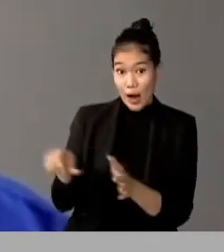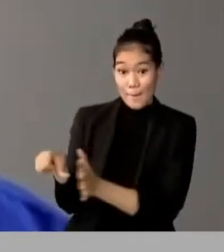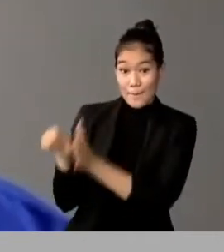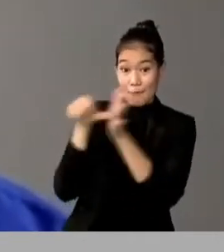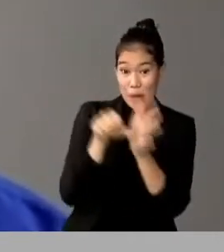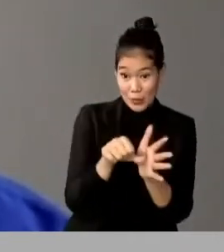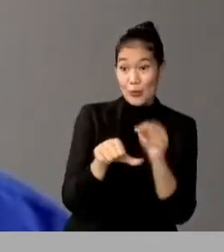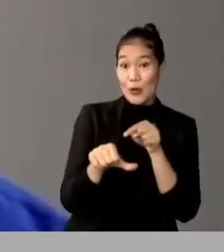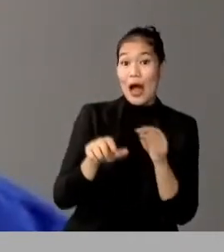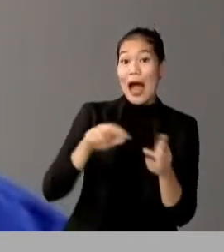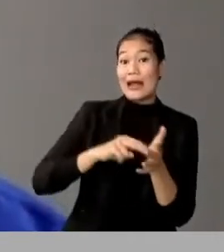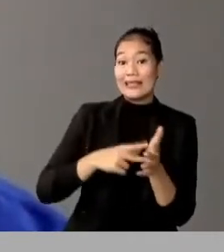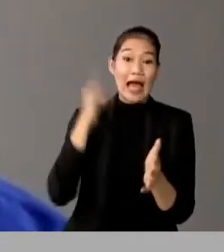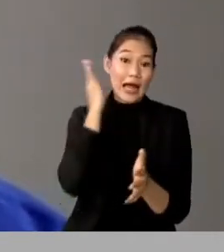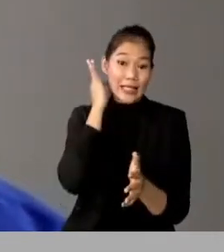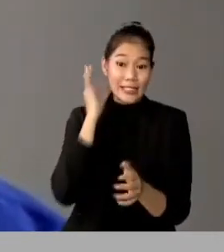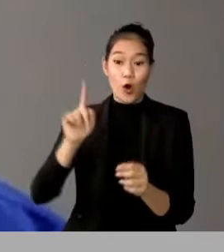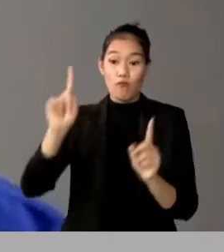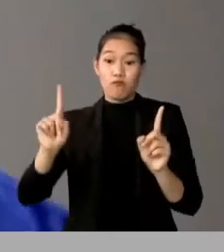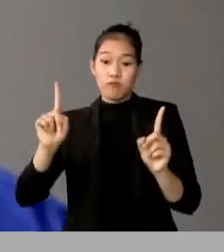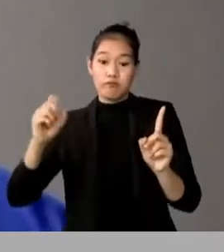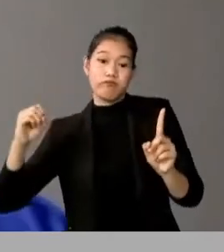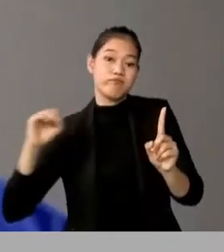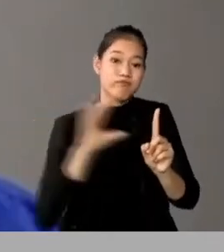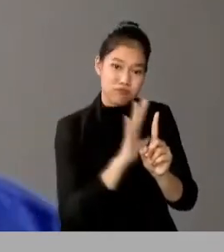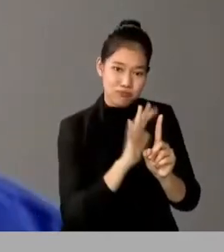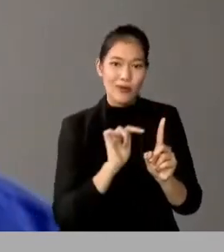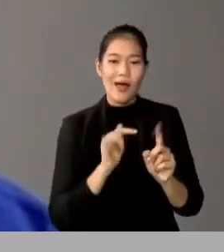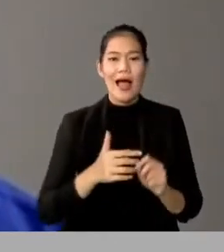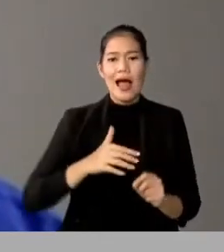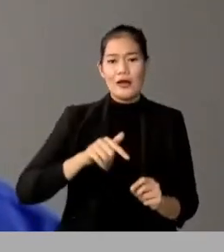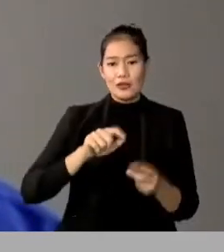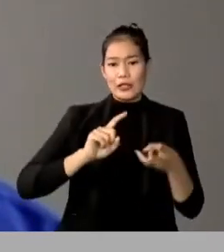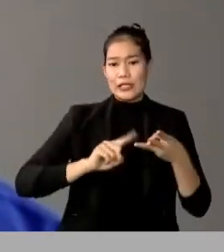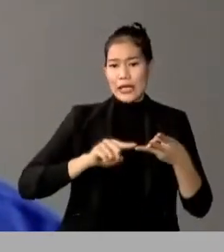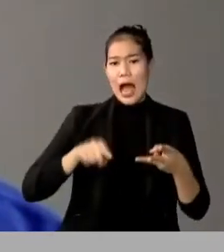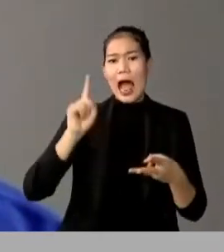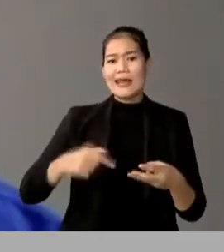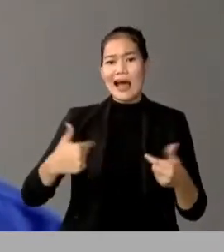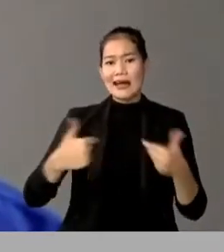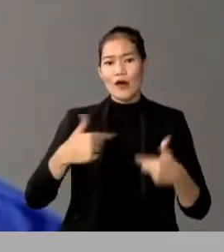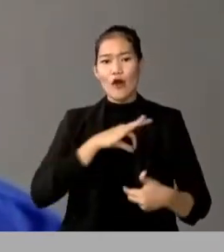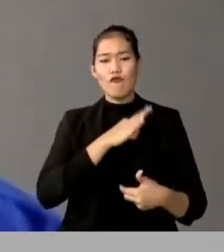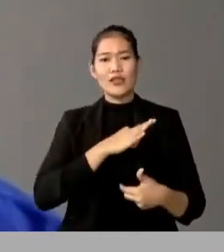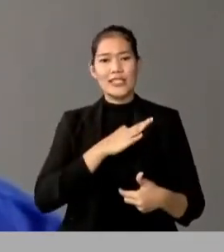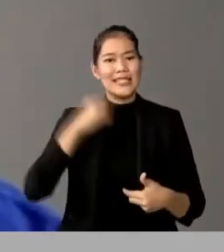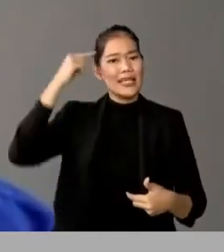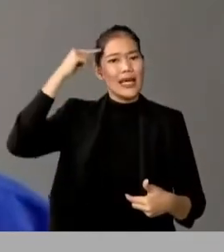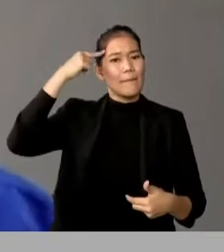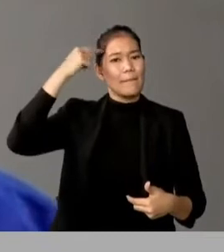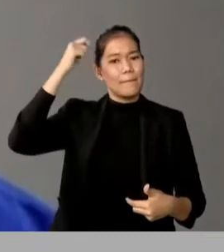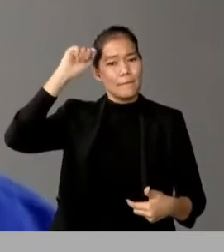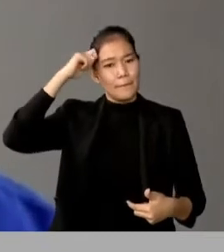kehadiran orang lain berarti ada risiko untuk mudah menular jatoh kemudian acapkali juga disertai dengan gangguan fungsi kognitif yang